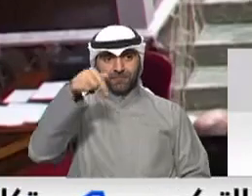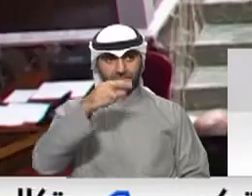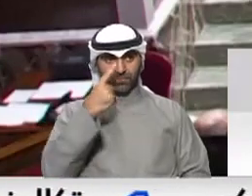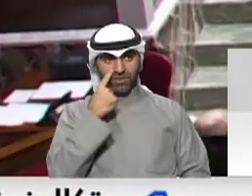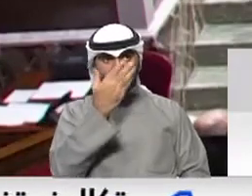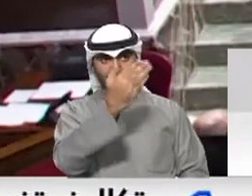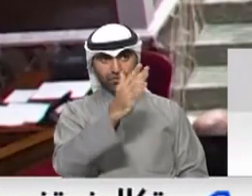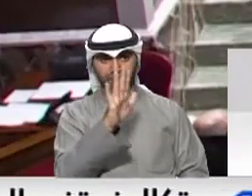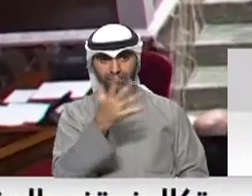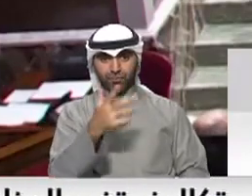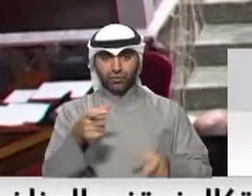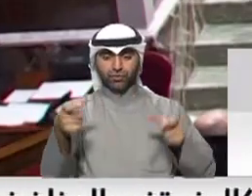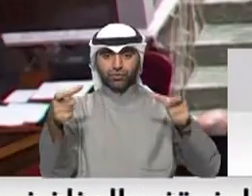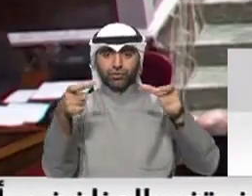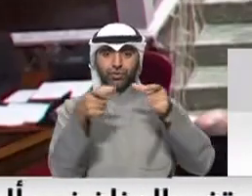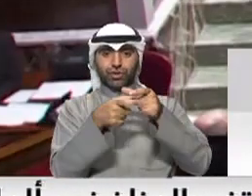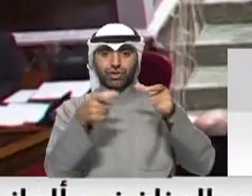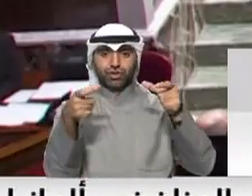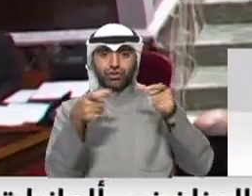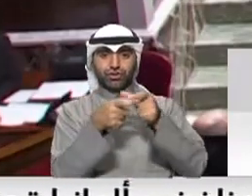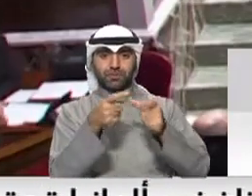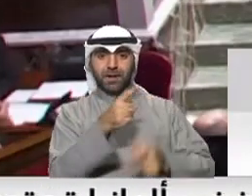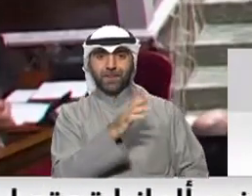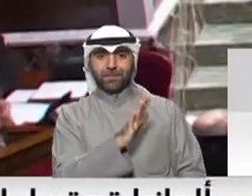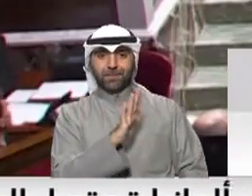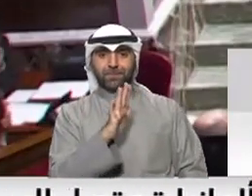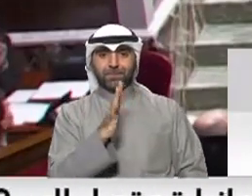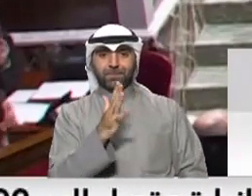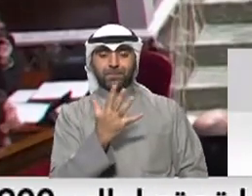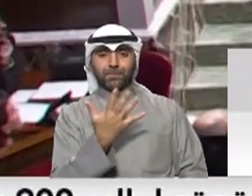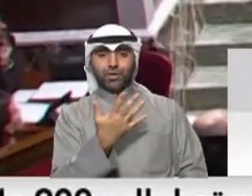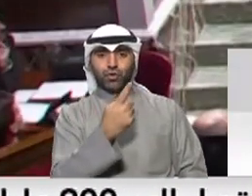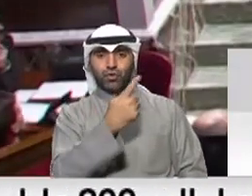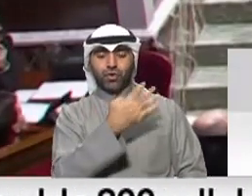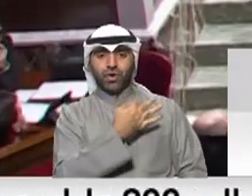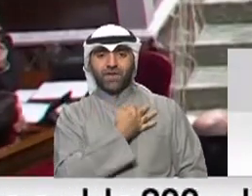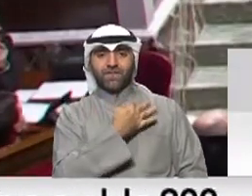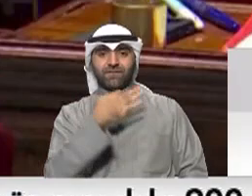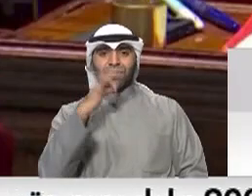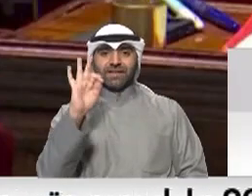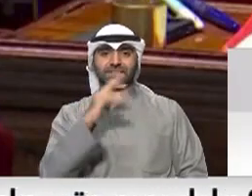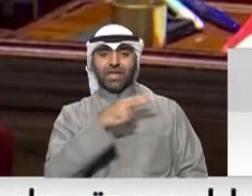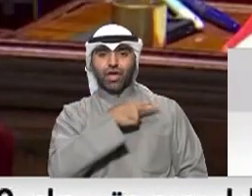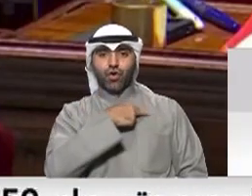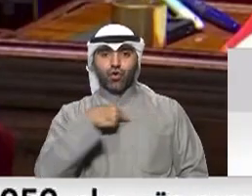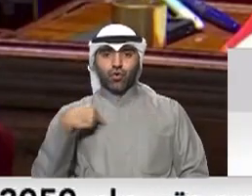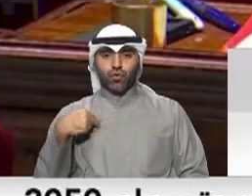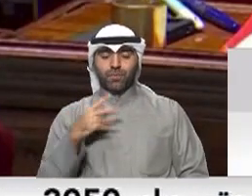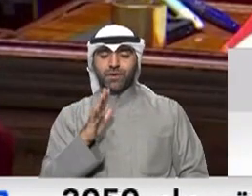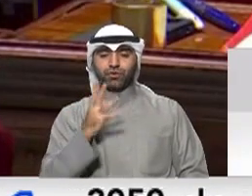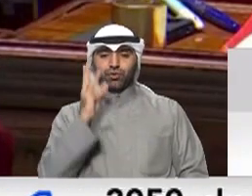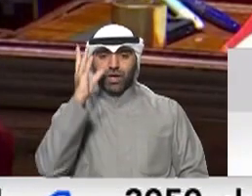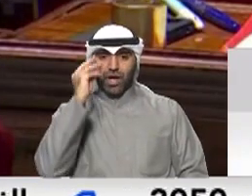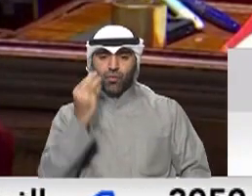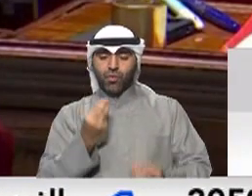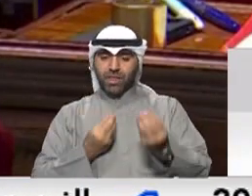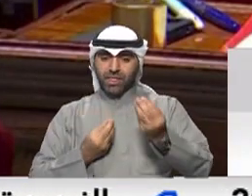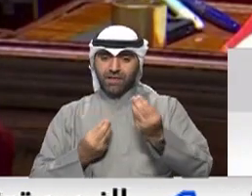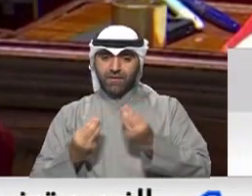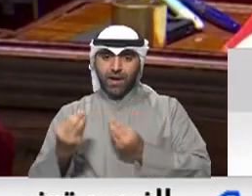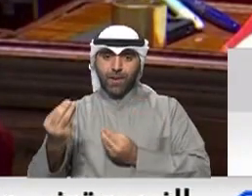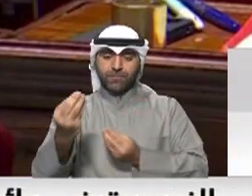62 الى 64 عاما وفي تعليق نادر عن نظام التقاعد الجديد دافع الرئيس الفرنسي